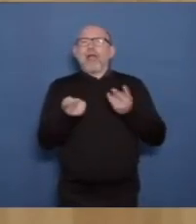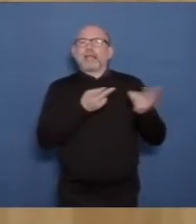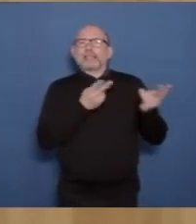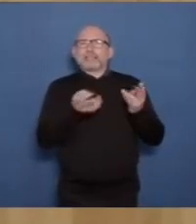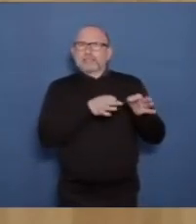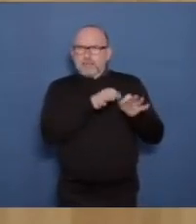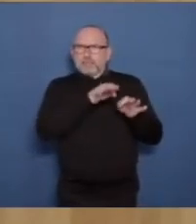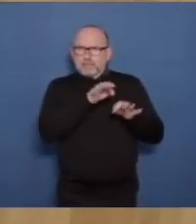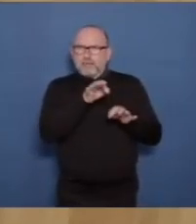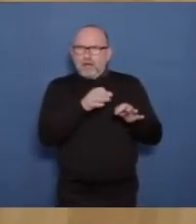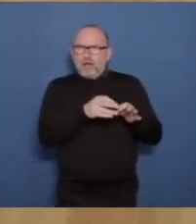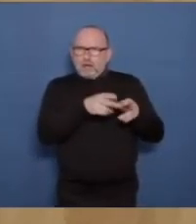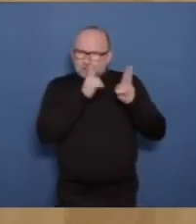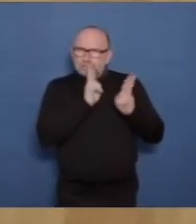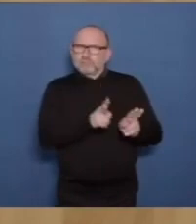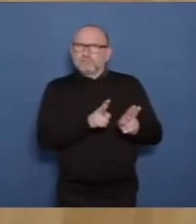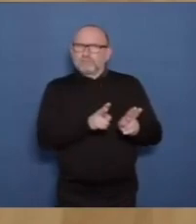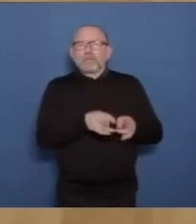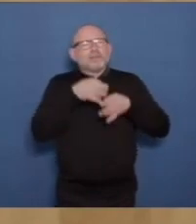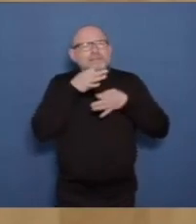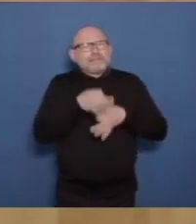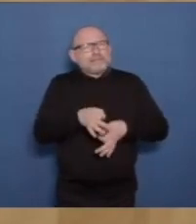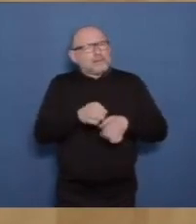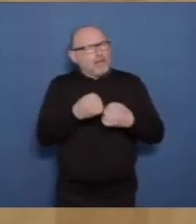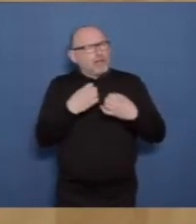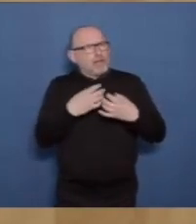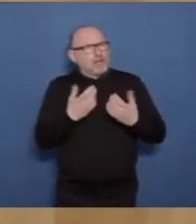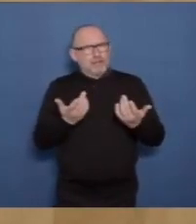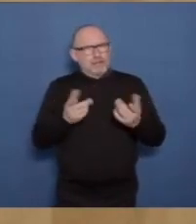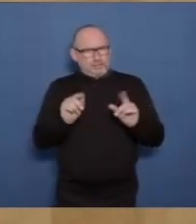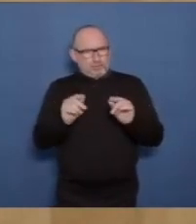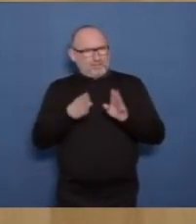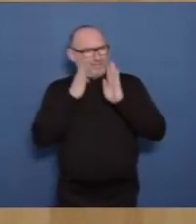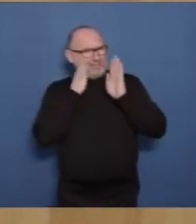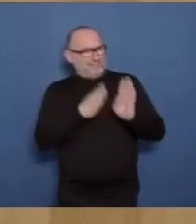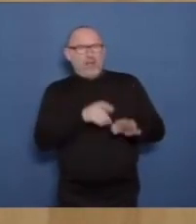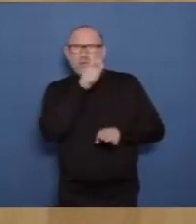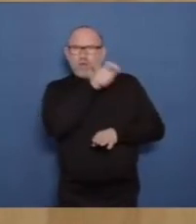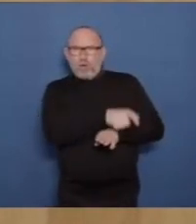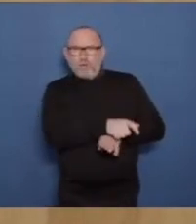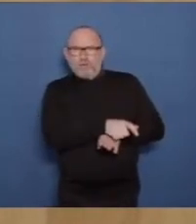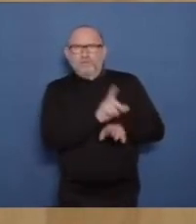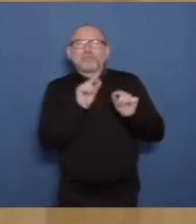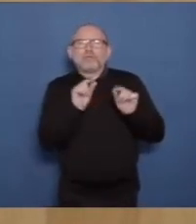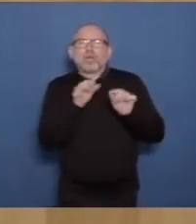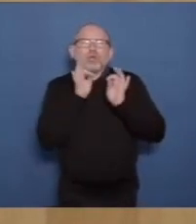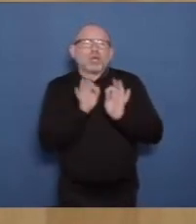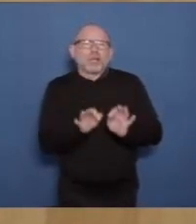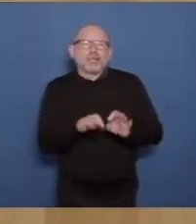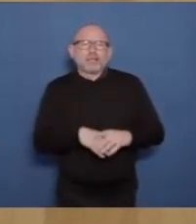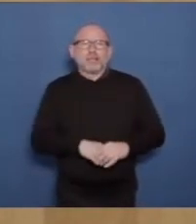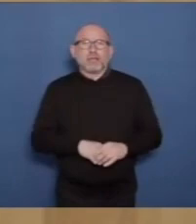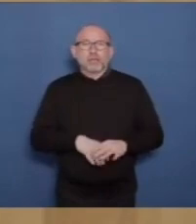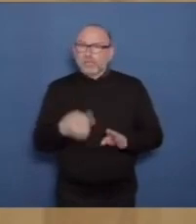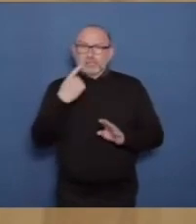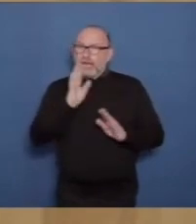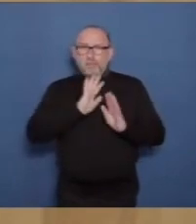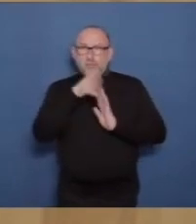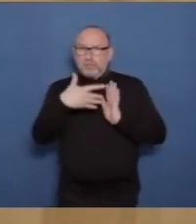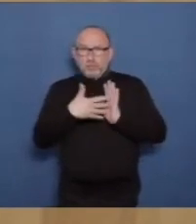wahrt. Können Sie das noch mal ein bisschen ausführen, was dieses Vertrauen darauf bedeutet? Heißt das, Sie überprüfen das